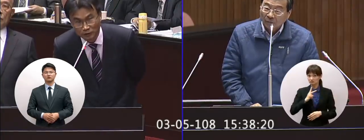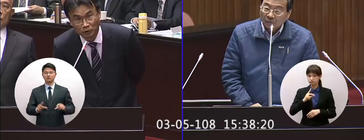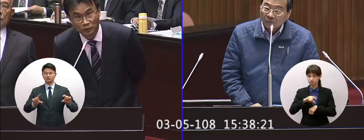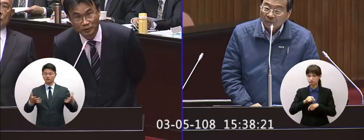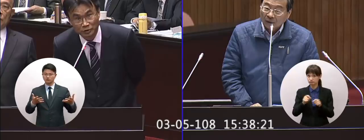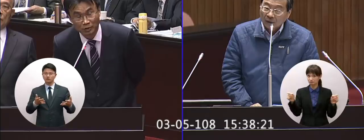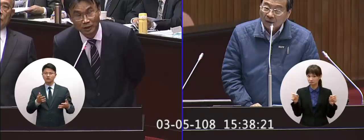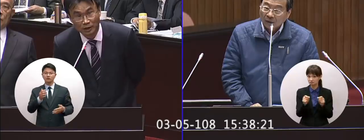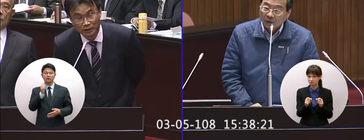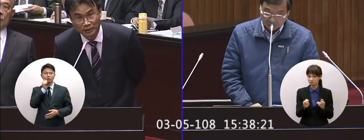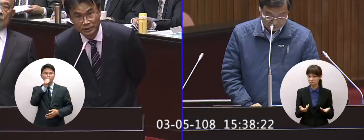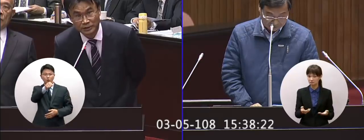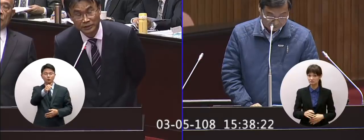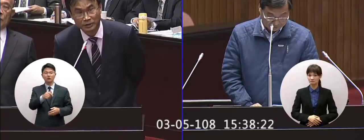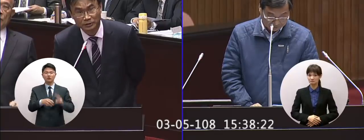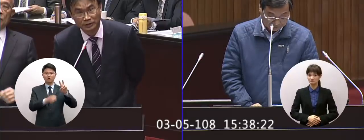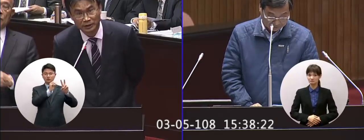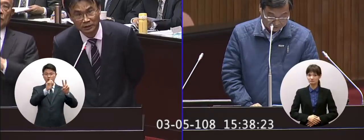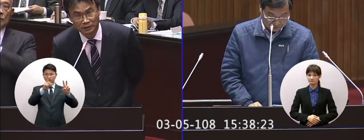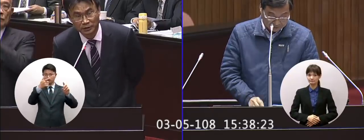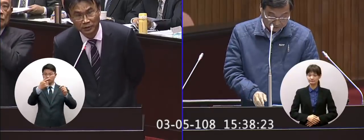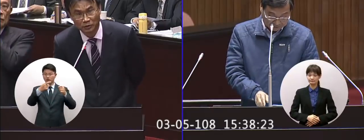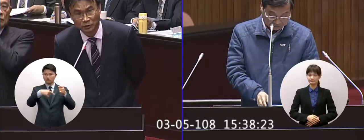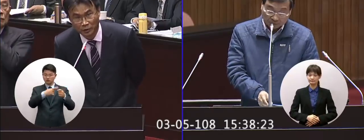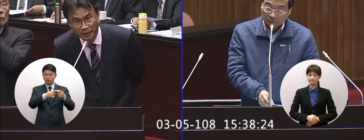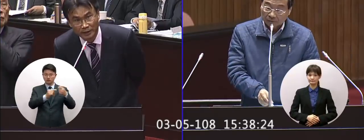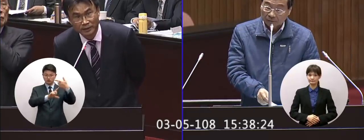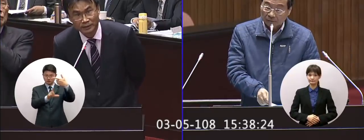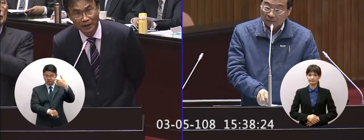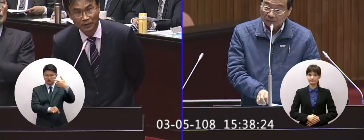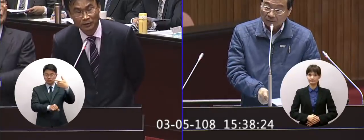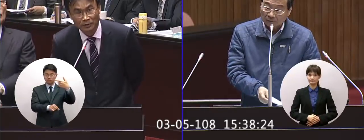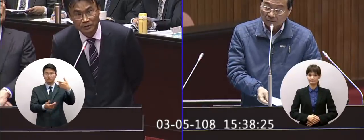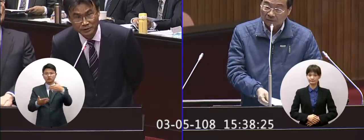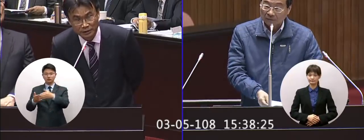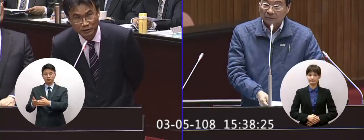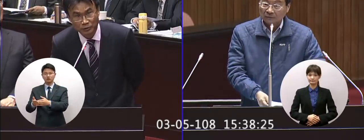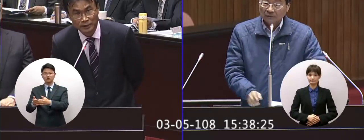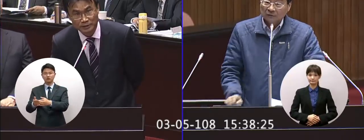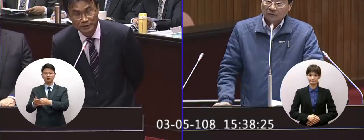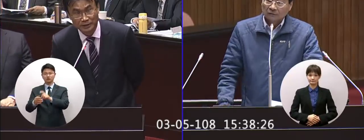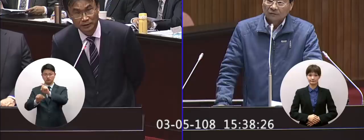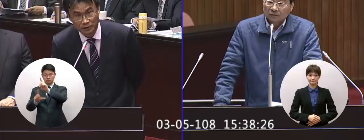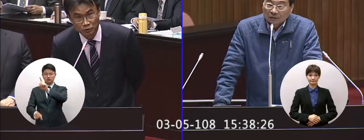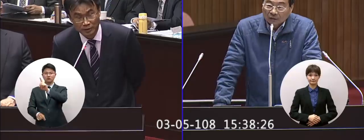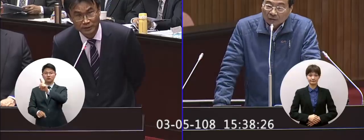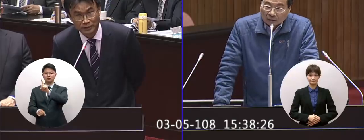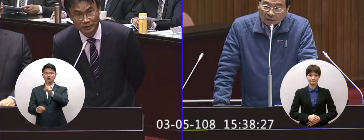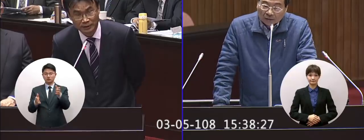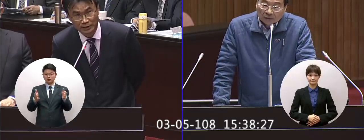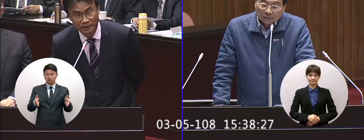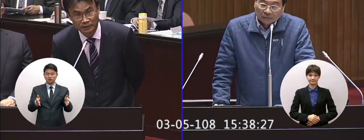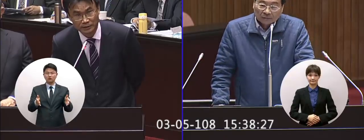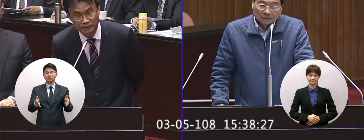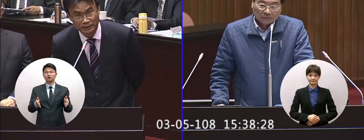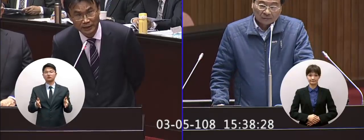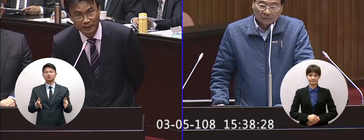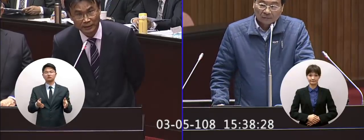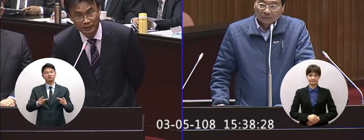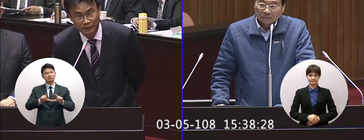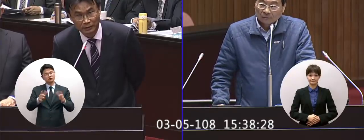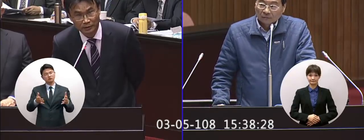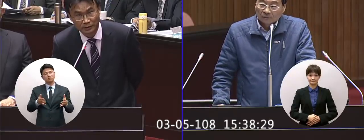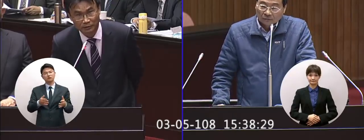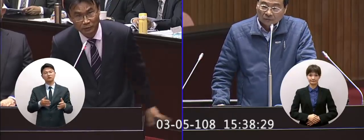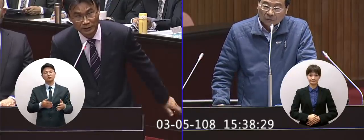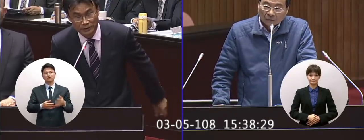概5个多月，从2016的6月到11月之间，确认的那个日期大